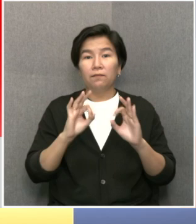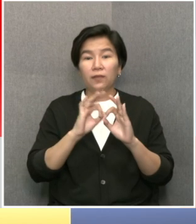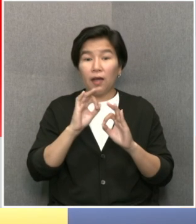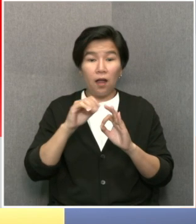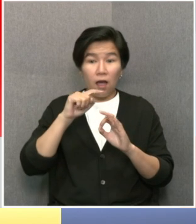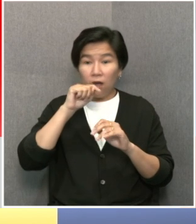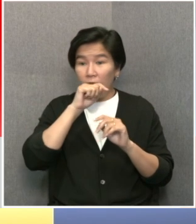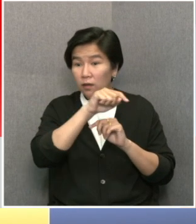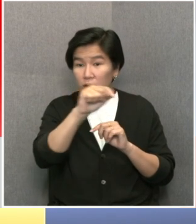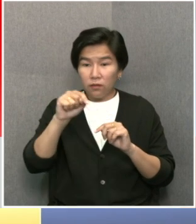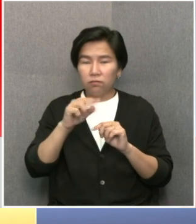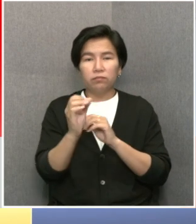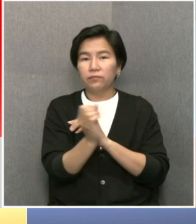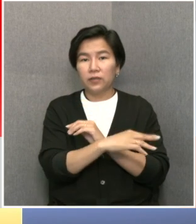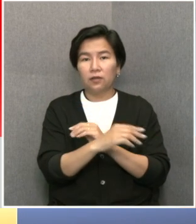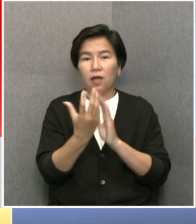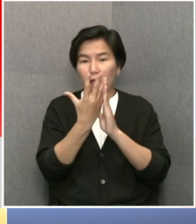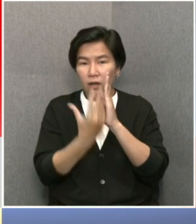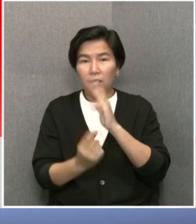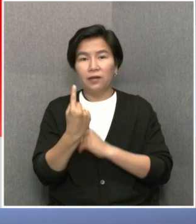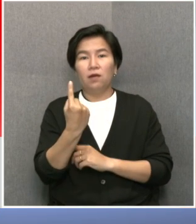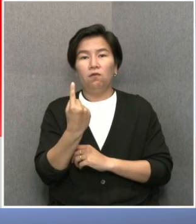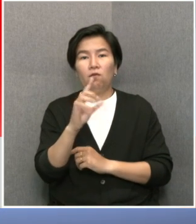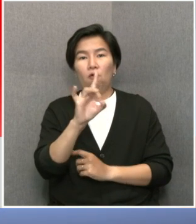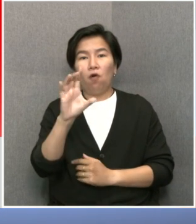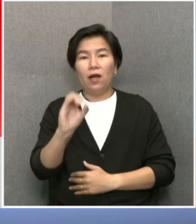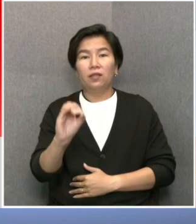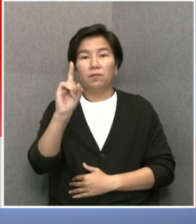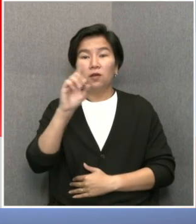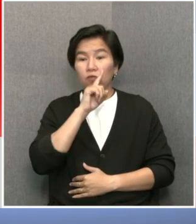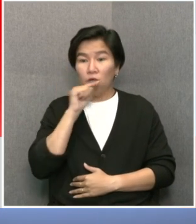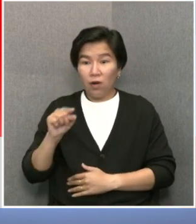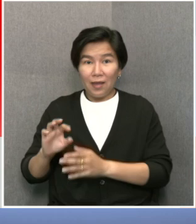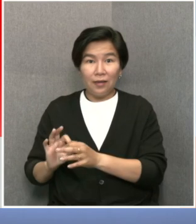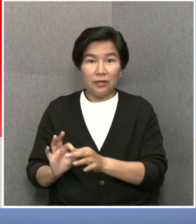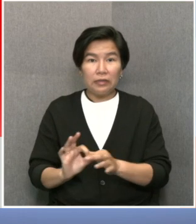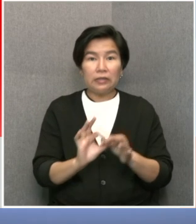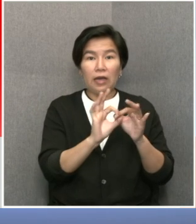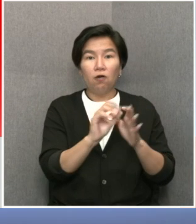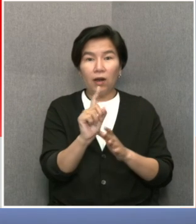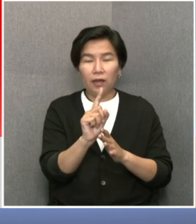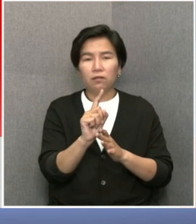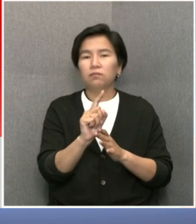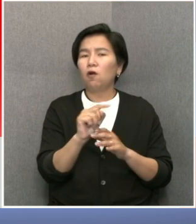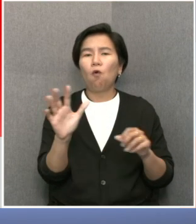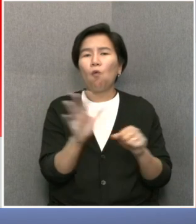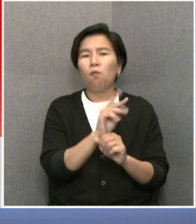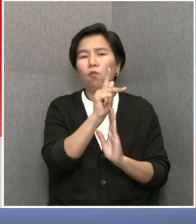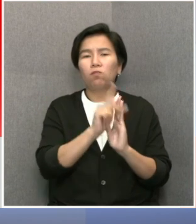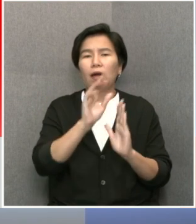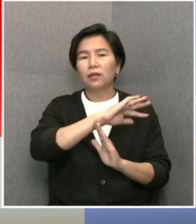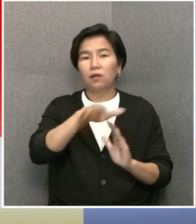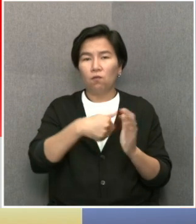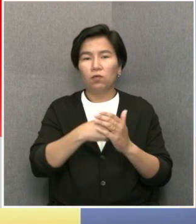ค่ะแล้วเหลือมาตรา151พอถ้าใช้มาตรานี้ผลที่ออกมาจะครอบคลุมทั้งหมดแต่จะใช้